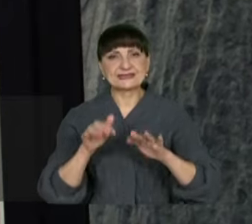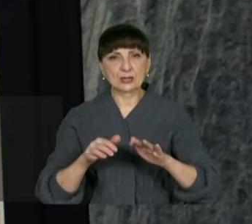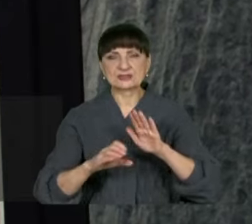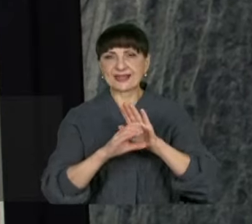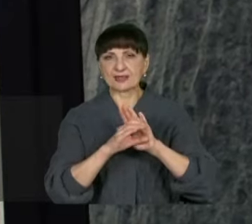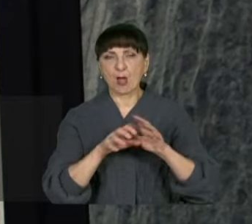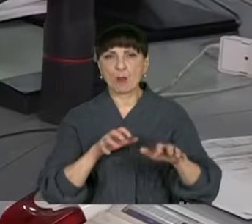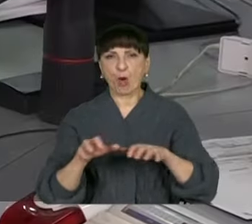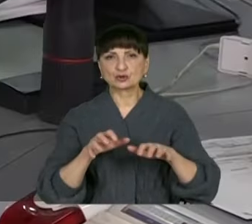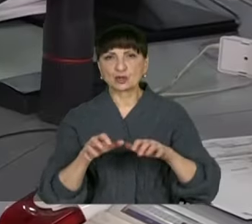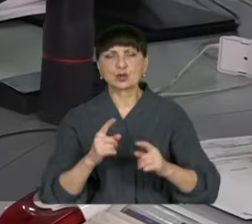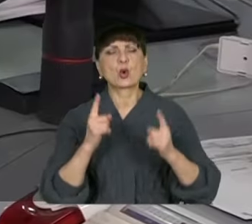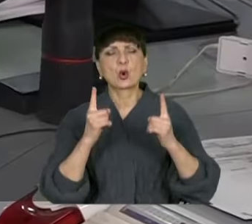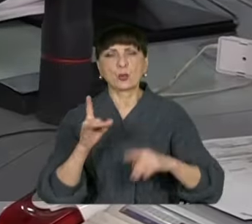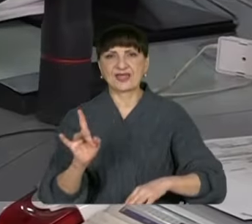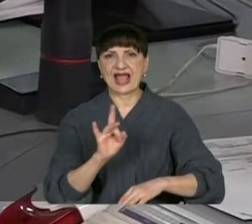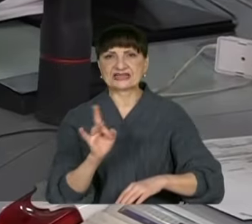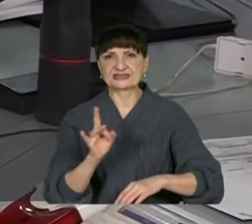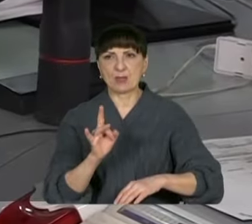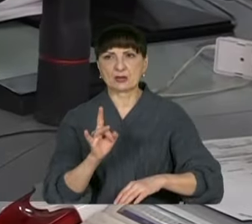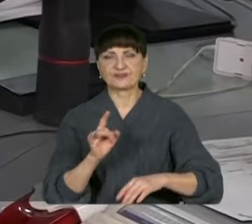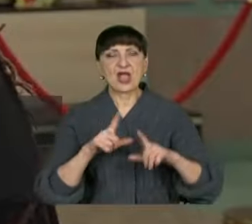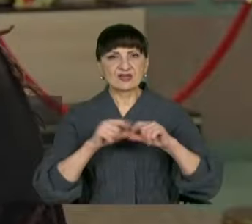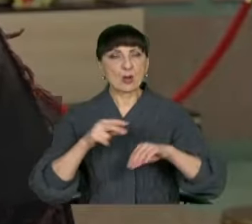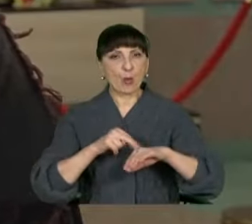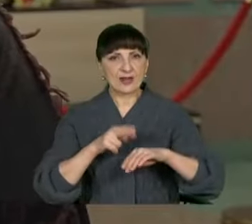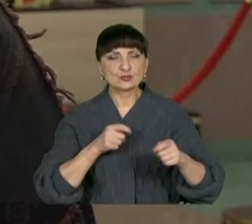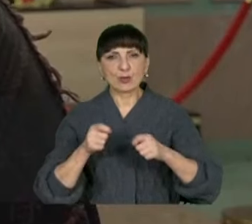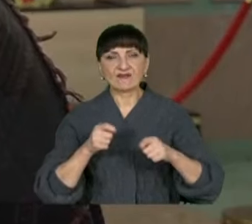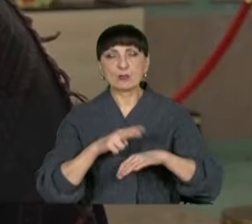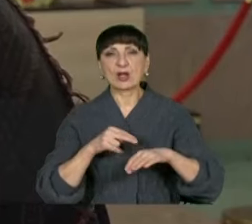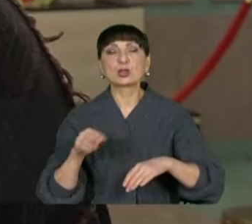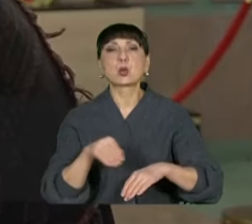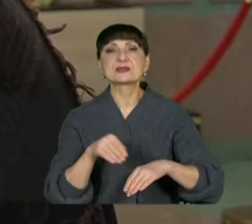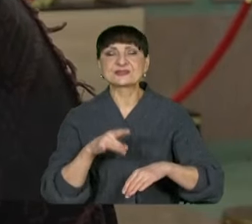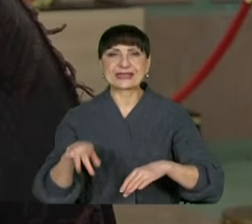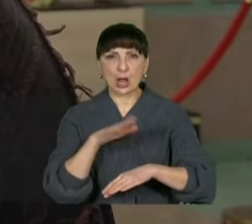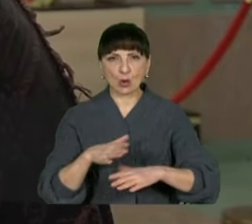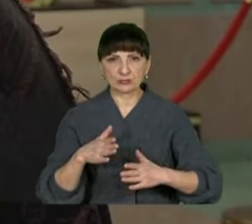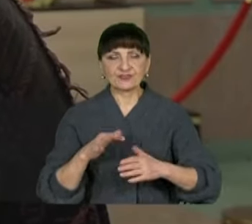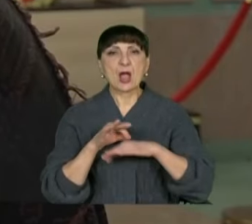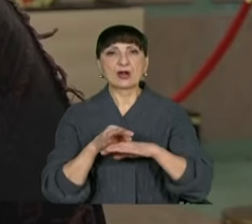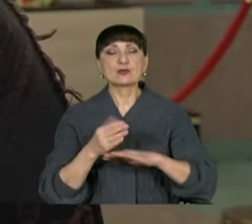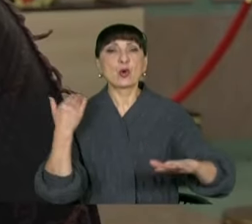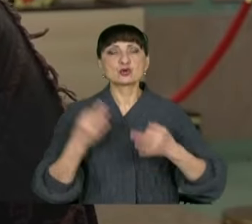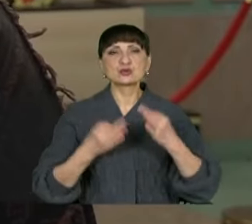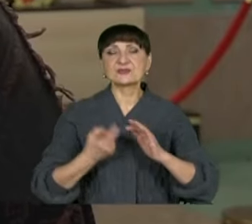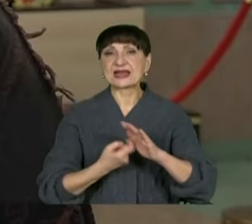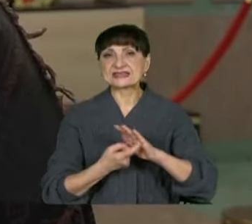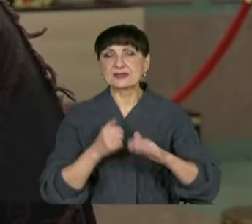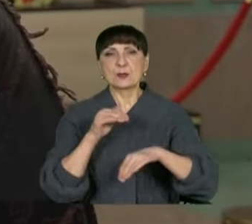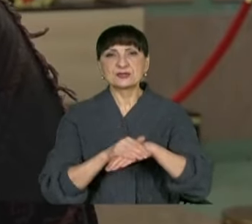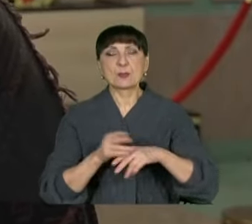статье «Мошенничество в особо крупном размере». В отделе полиции при управлении полиции Турксибского района проводится досудебное расследование по